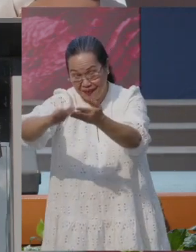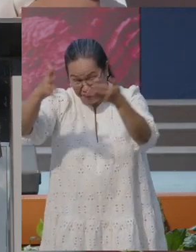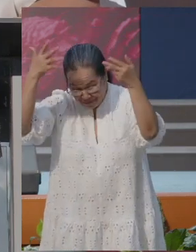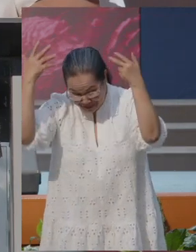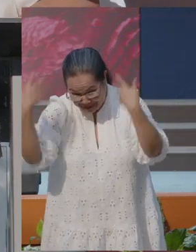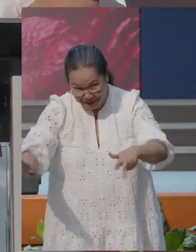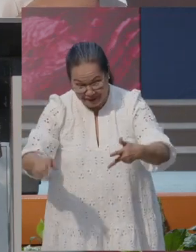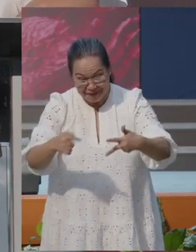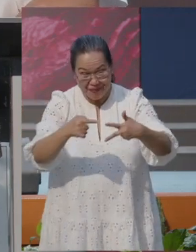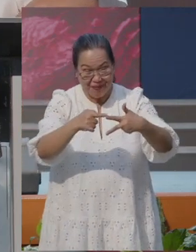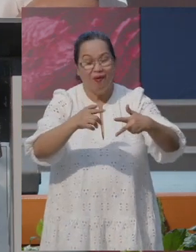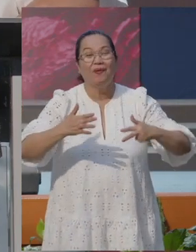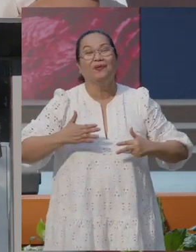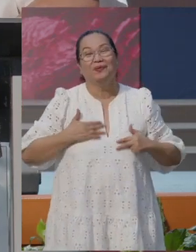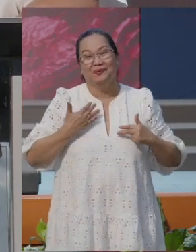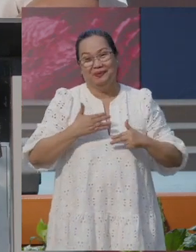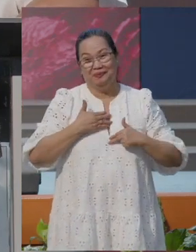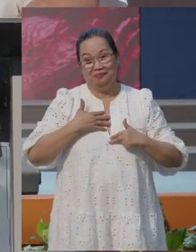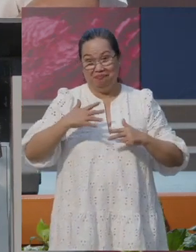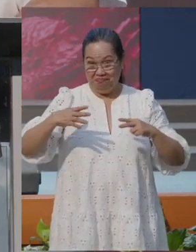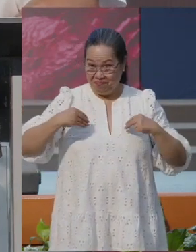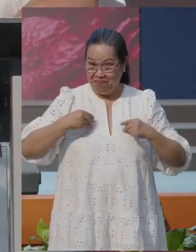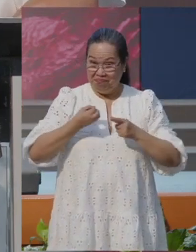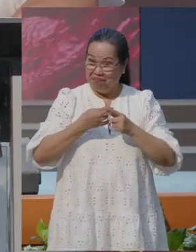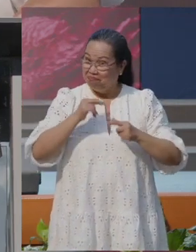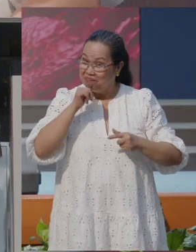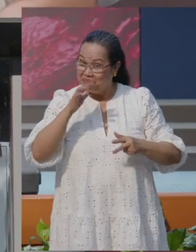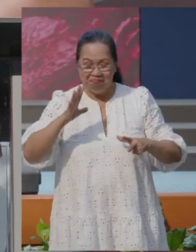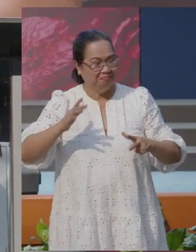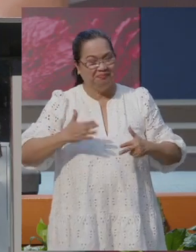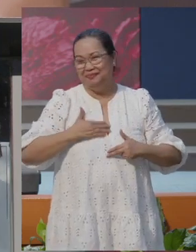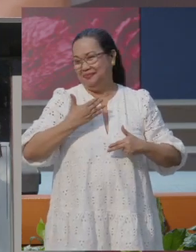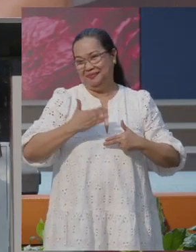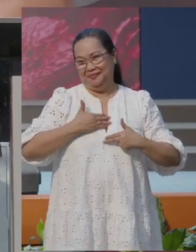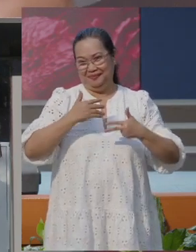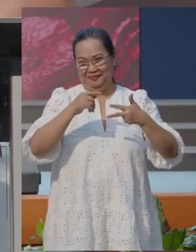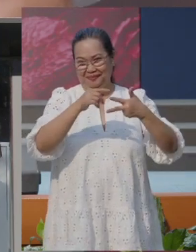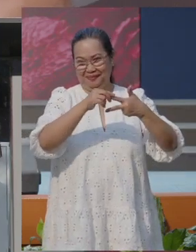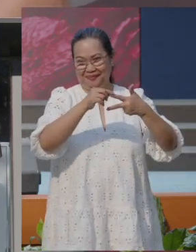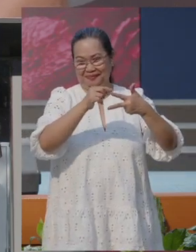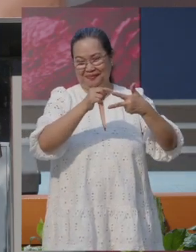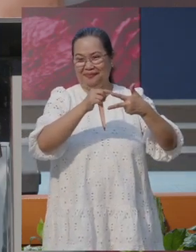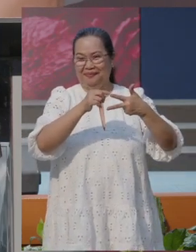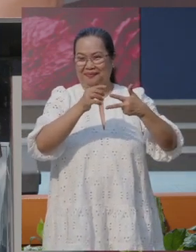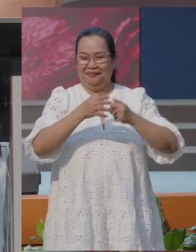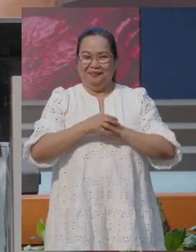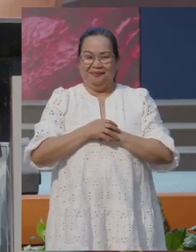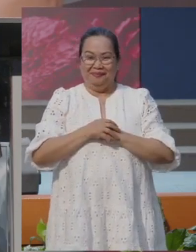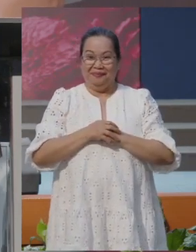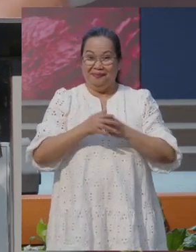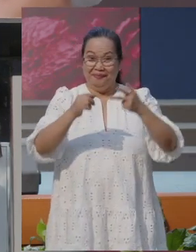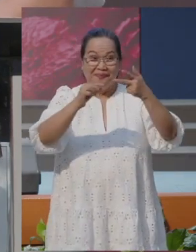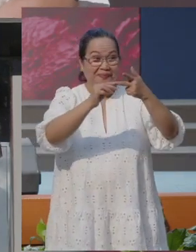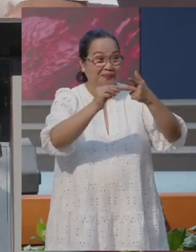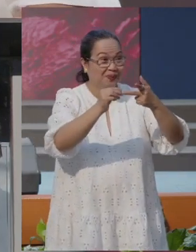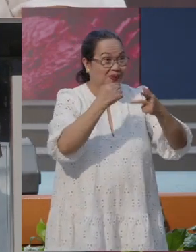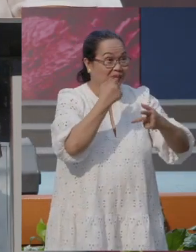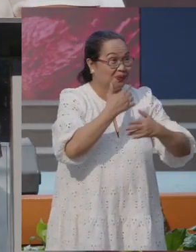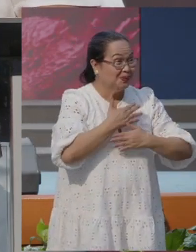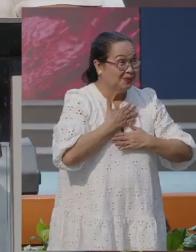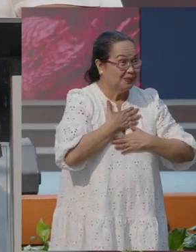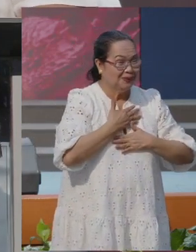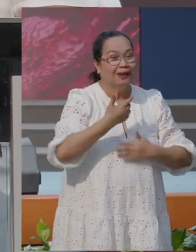nyo o hindi, whether tanggapin niya o hindi, palagi ko matutuwa siya. Ang pangatlong matutuwa,